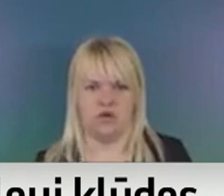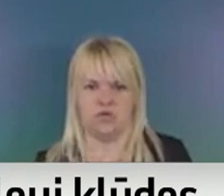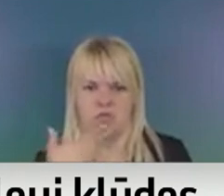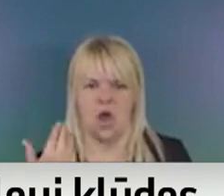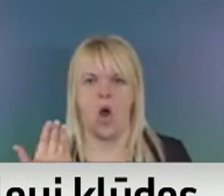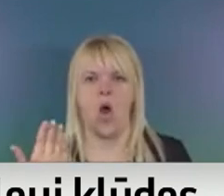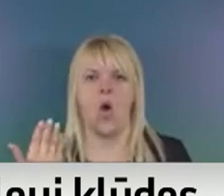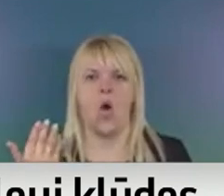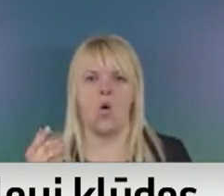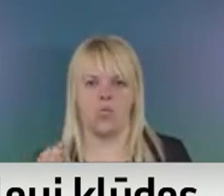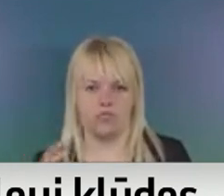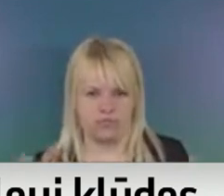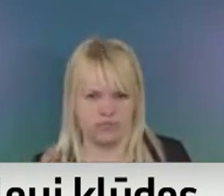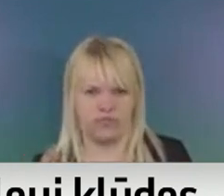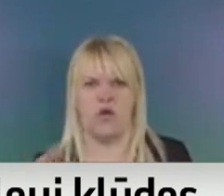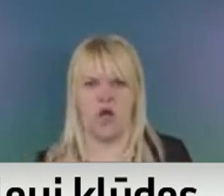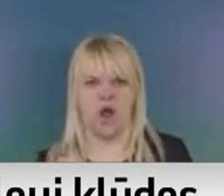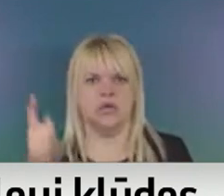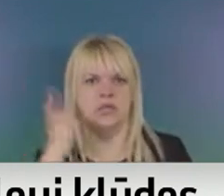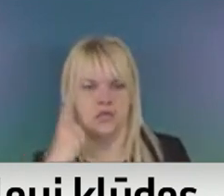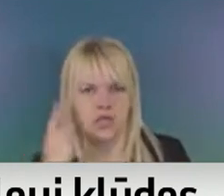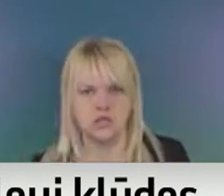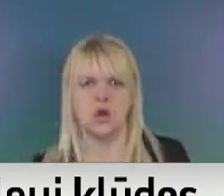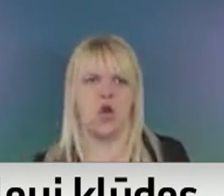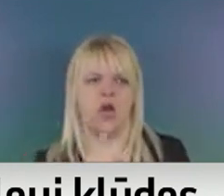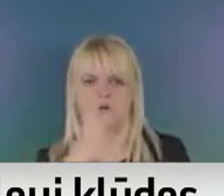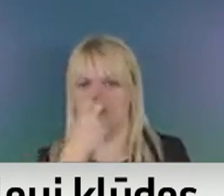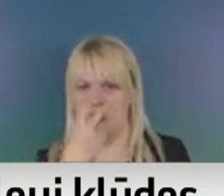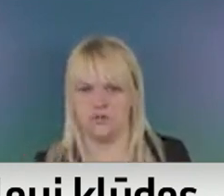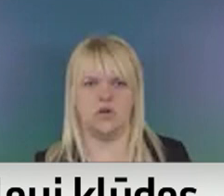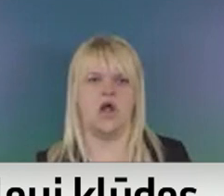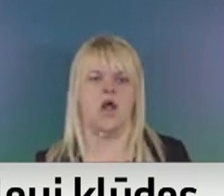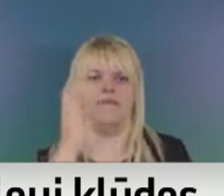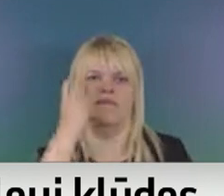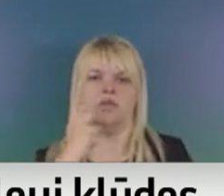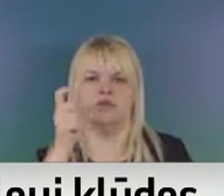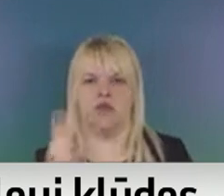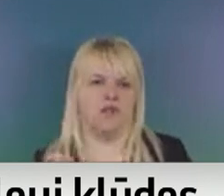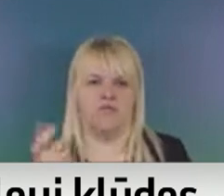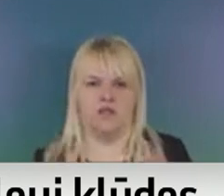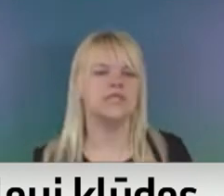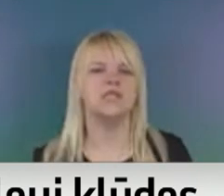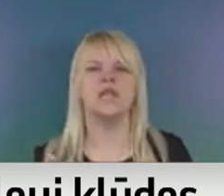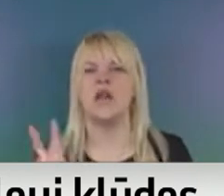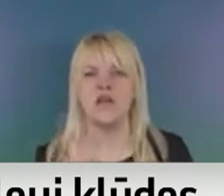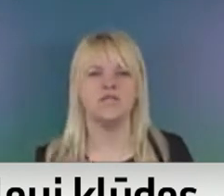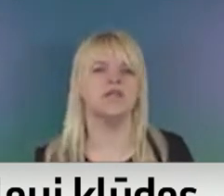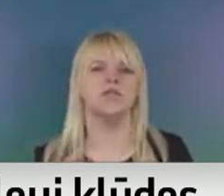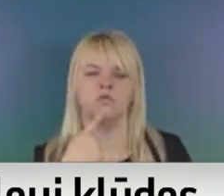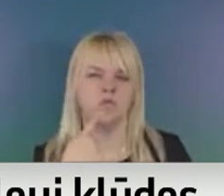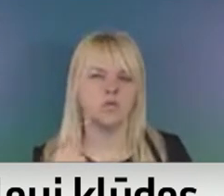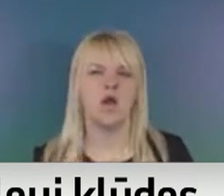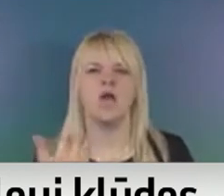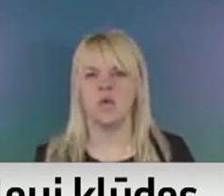ar dzirdes traucējumiem, redzes traucējumiem, arī vecāku gadagājumu cilvēku, kuram varbūt pat nav šīs te invaliditātes. Valsts